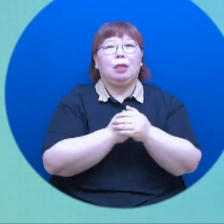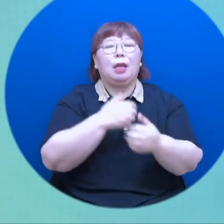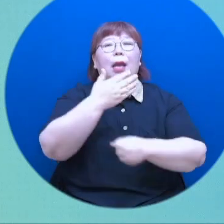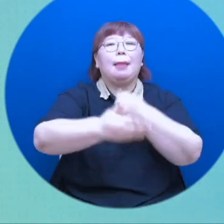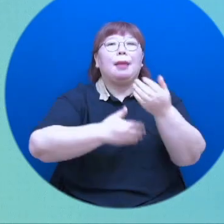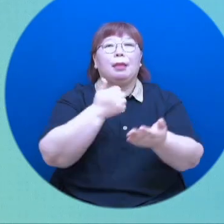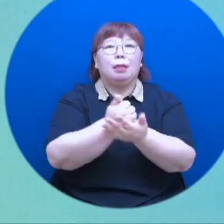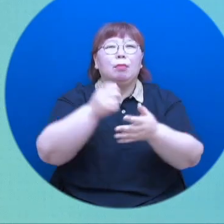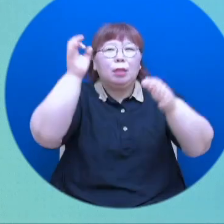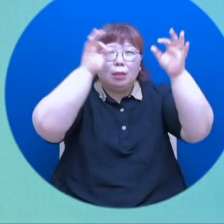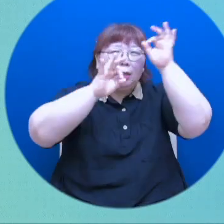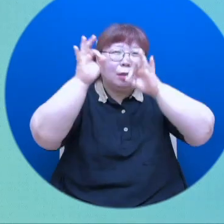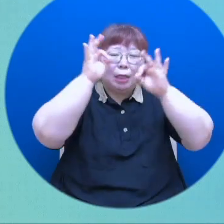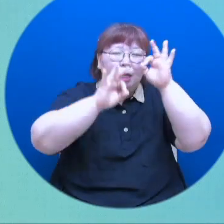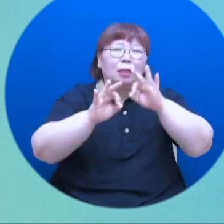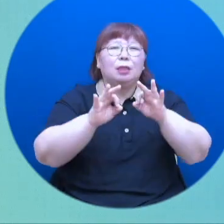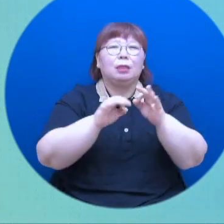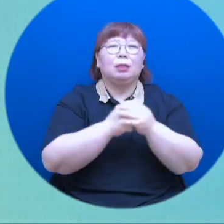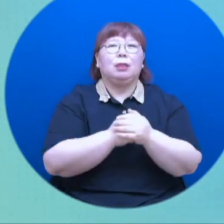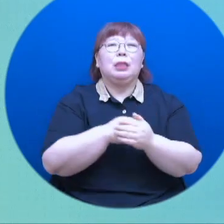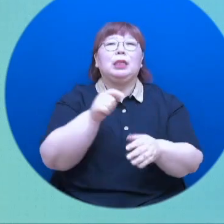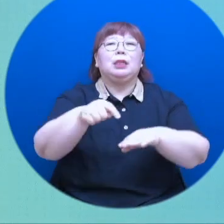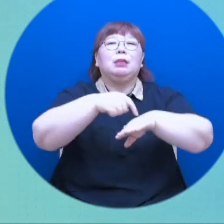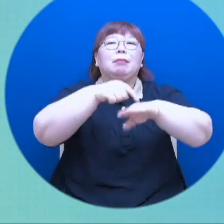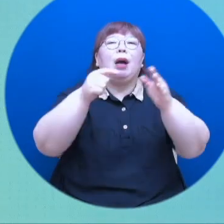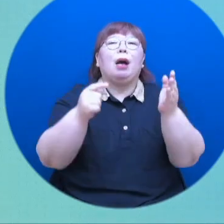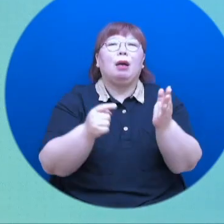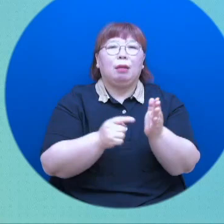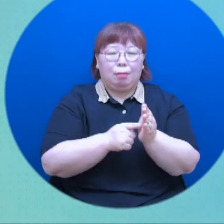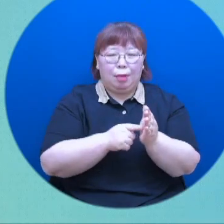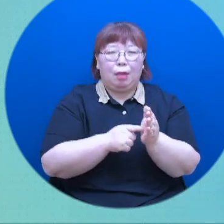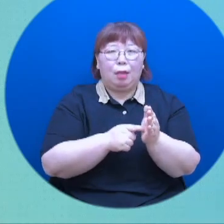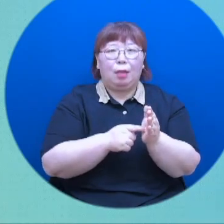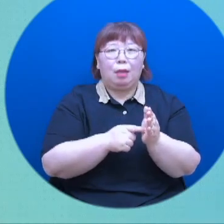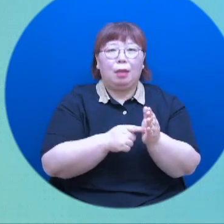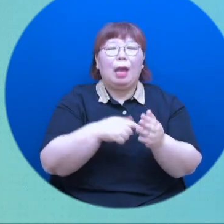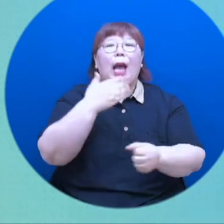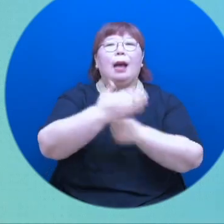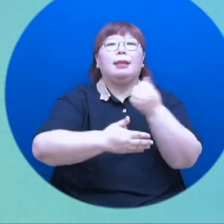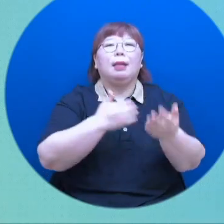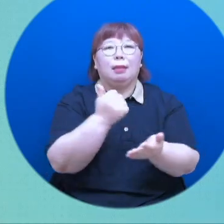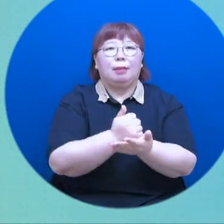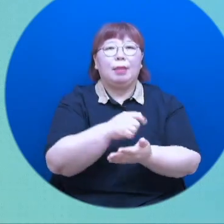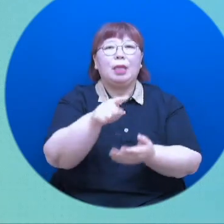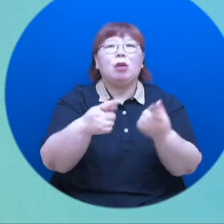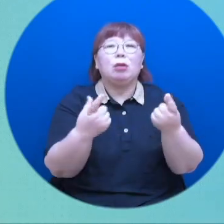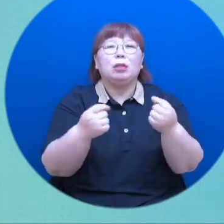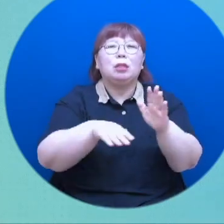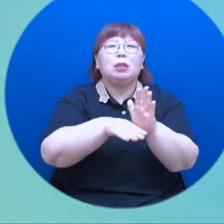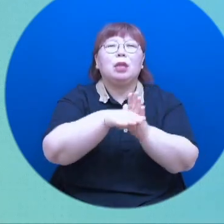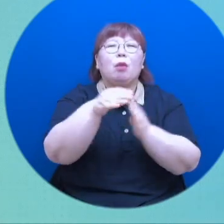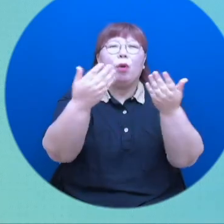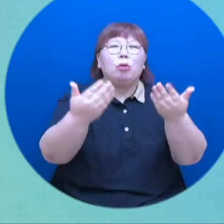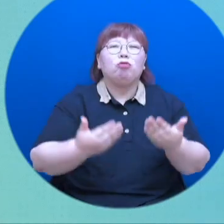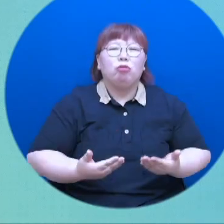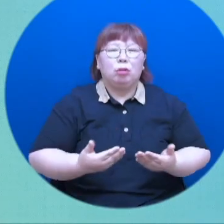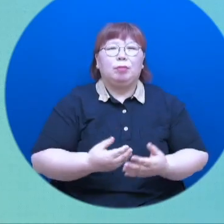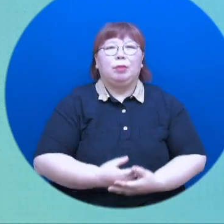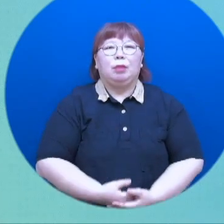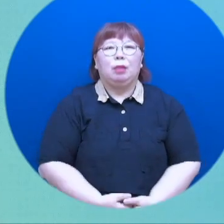하나님을 찾는 그 마음의 그릇에 하나님이 이것을 채워주신다 말씀을